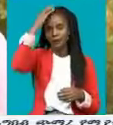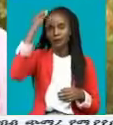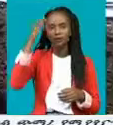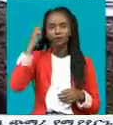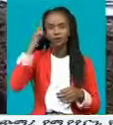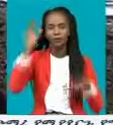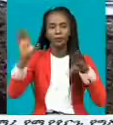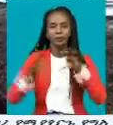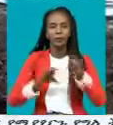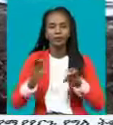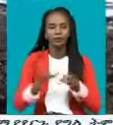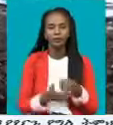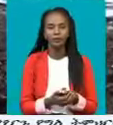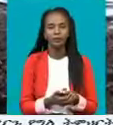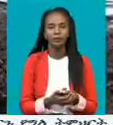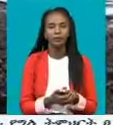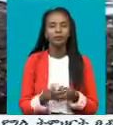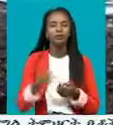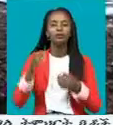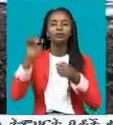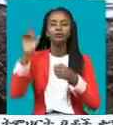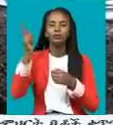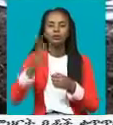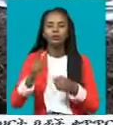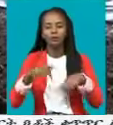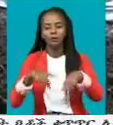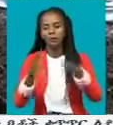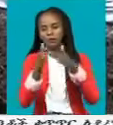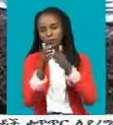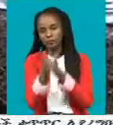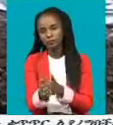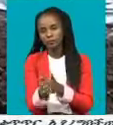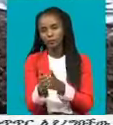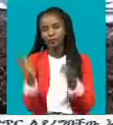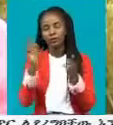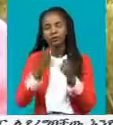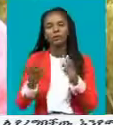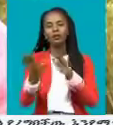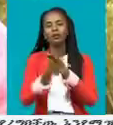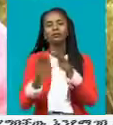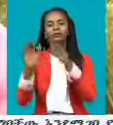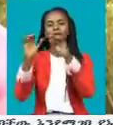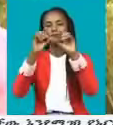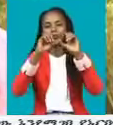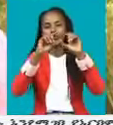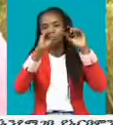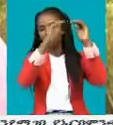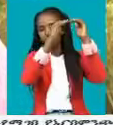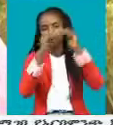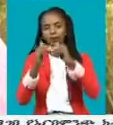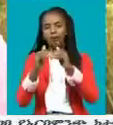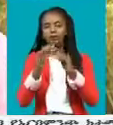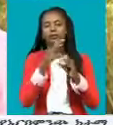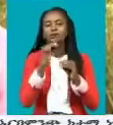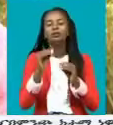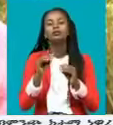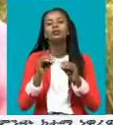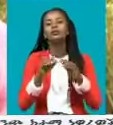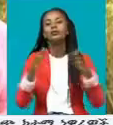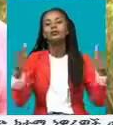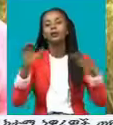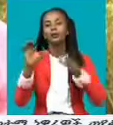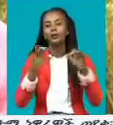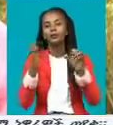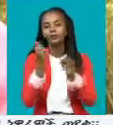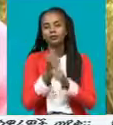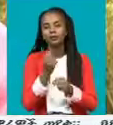በማድረግ ከዞን ግብርና መምሪያ ጀምሮ እስከ ታችኛው መዋቅር ቀበሌ ድረስ እንዲስፋፋ የማድረጉን